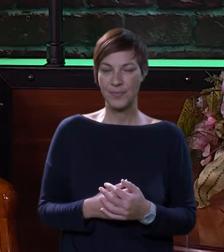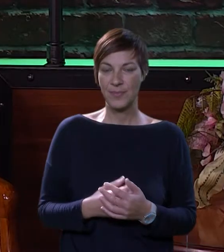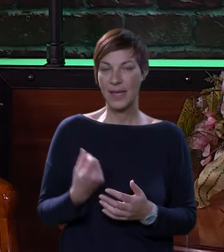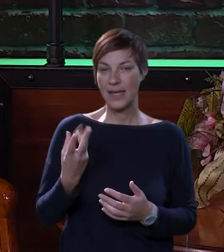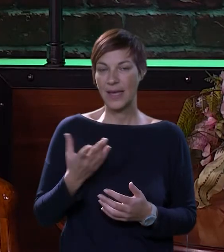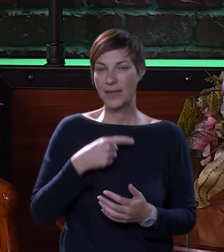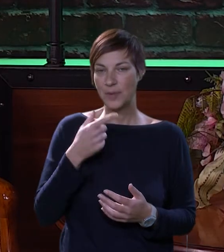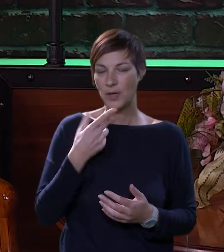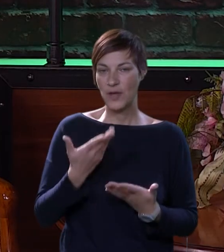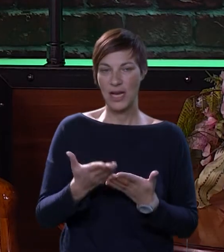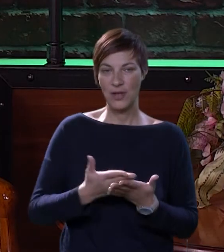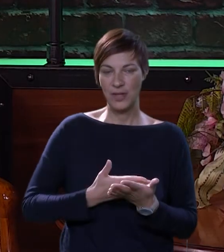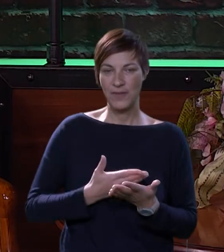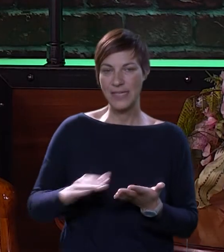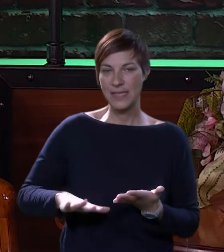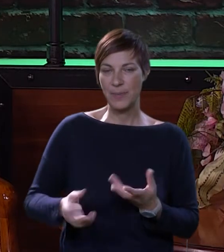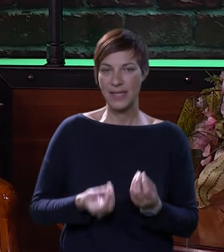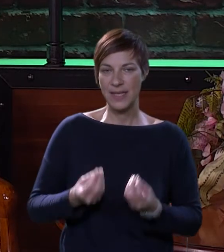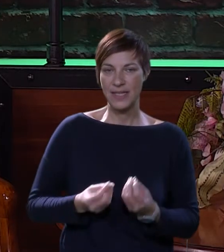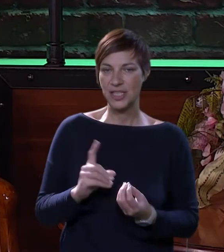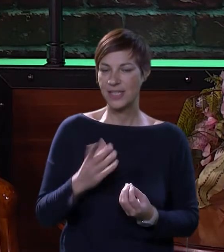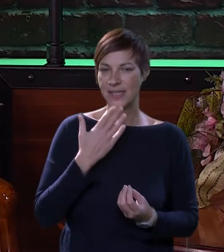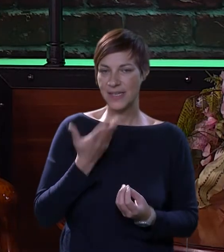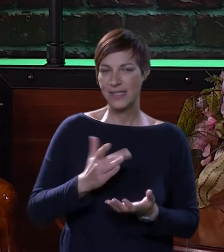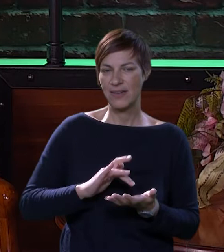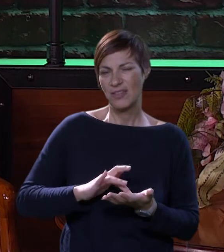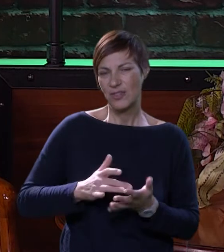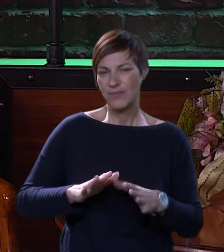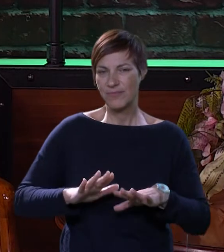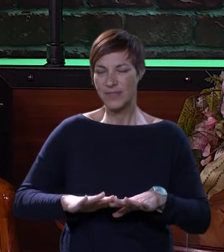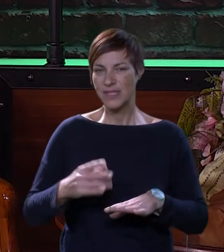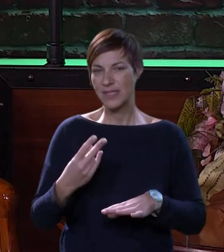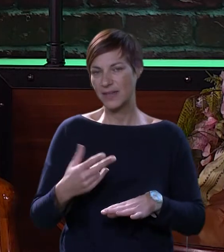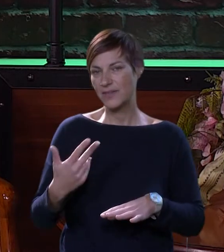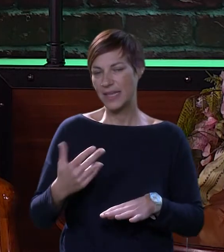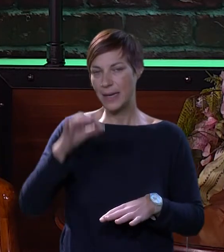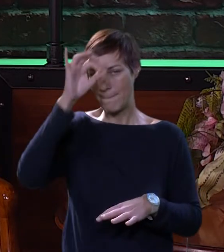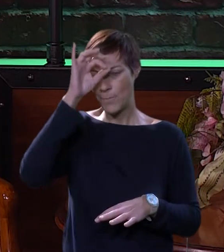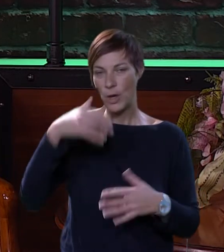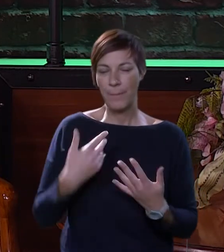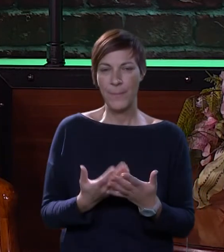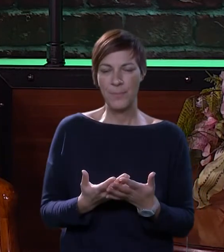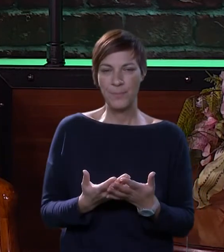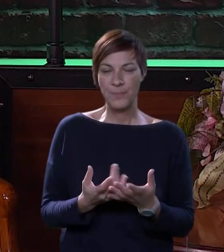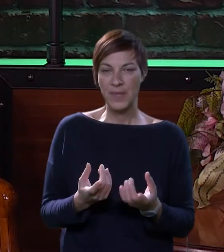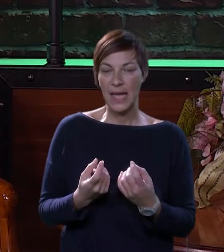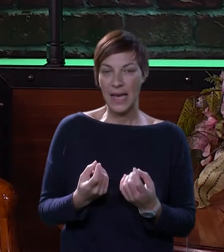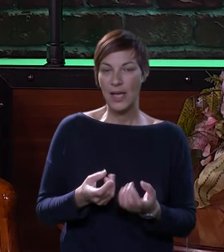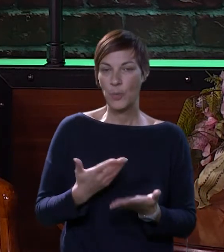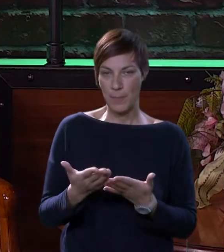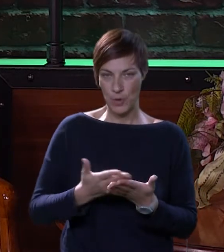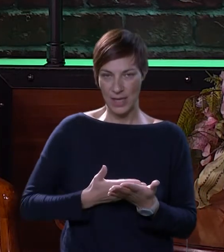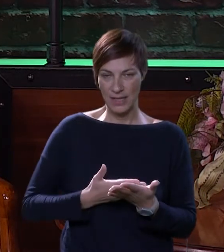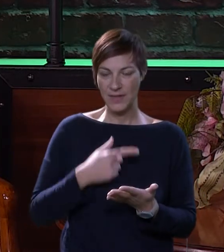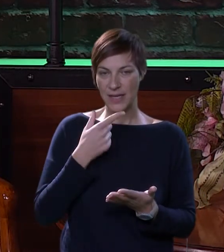Pa ja kad bi govorila o nekim definicijama dječje igre, nezahvalno je to svesti možda na dva, tri pojma, ali ako bih